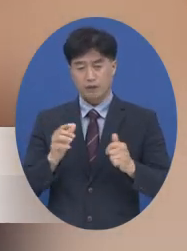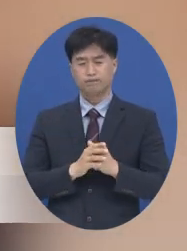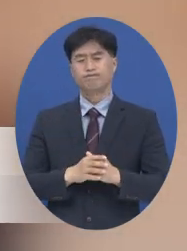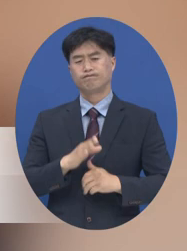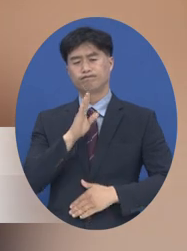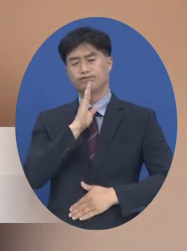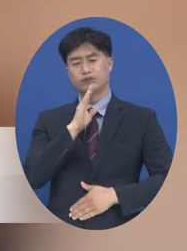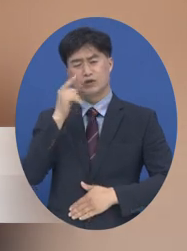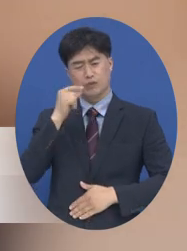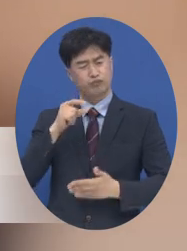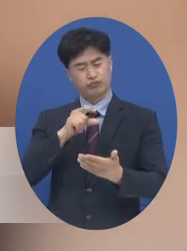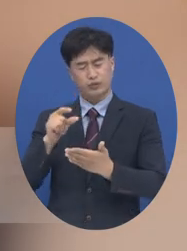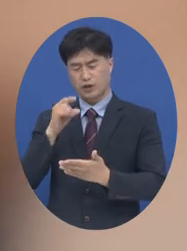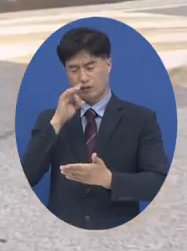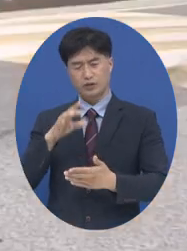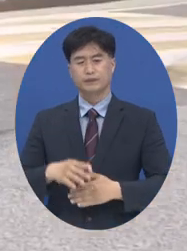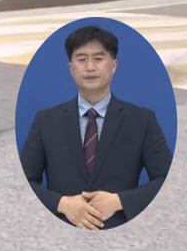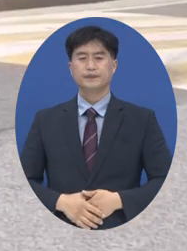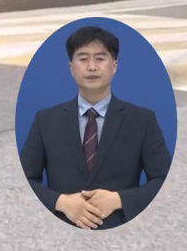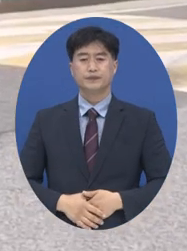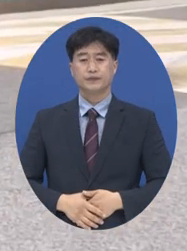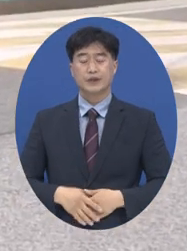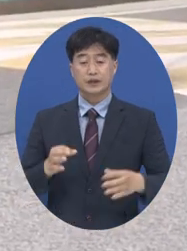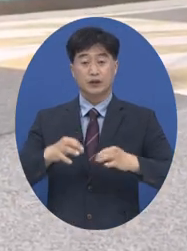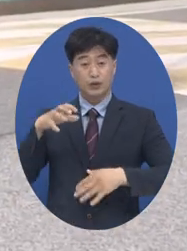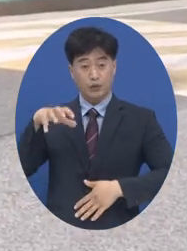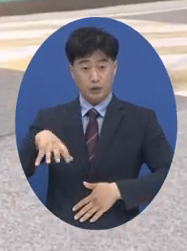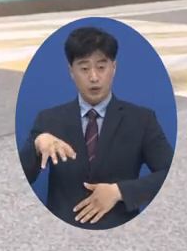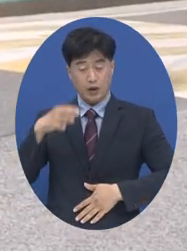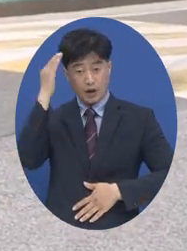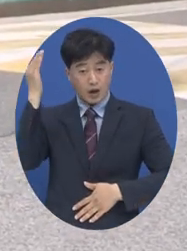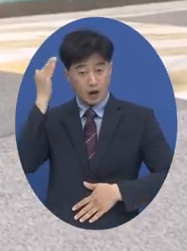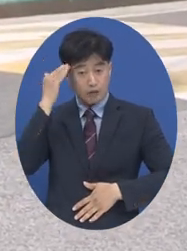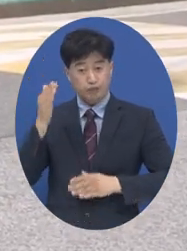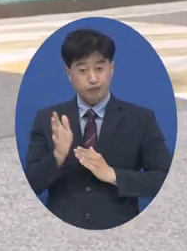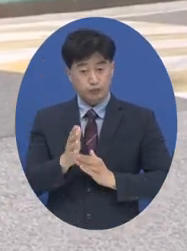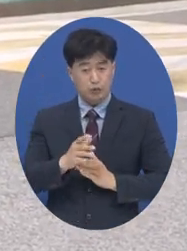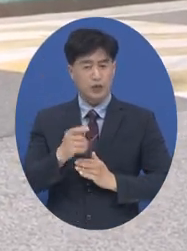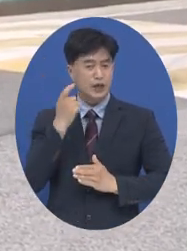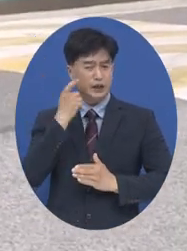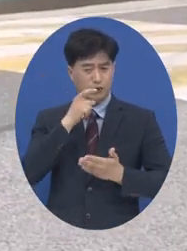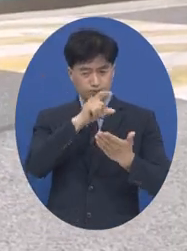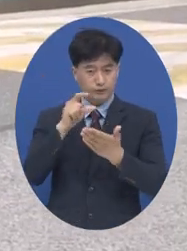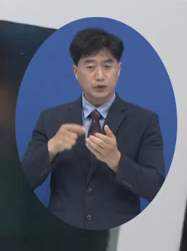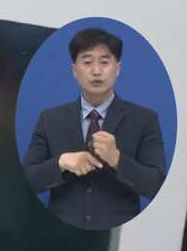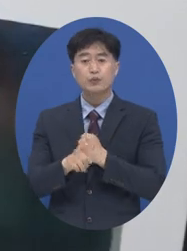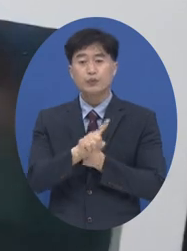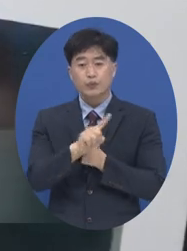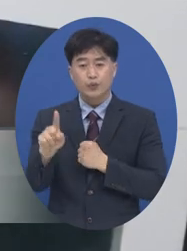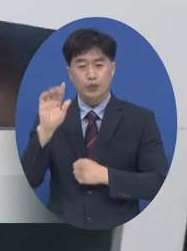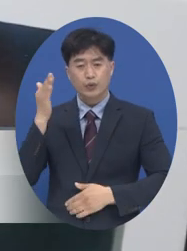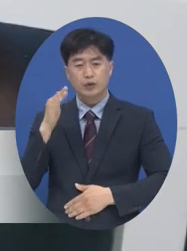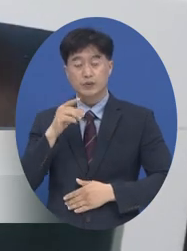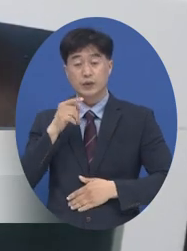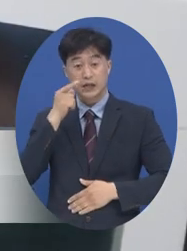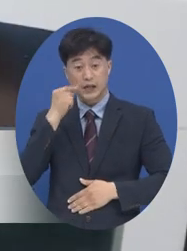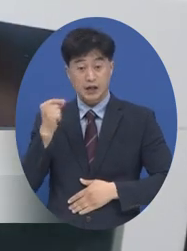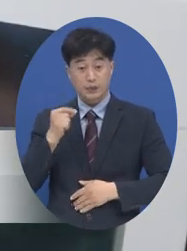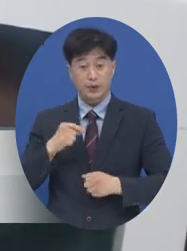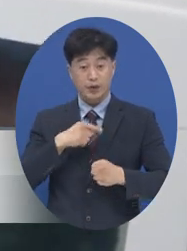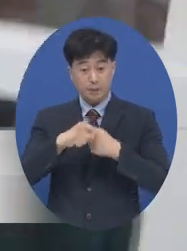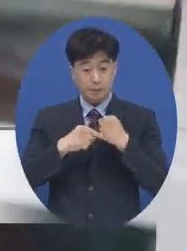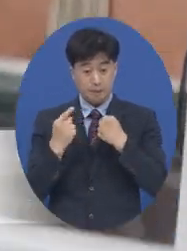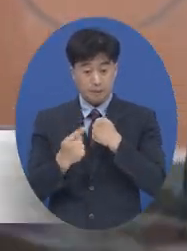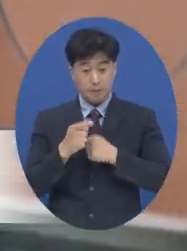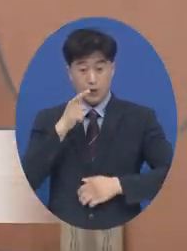아무래도 일본산이라고 써놓으면. 이렇게 업소에서 국내산 수산물로 거짓 표시를 하는 이유는 최근 일본의